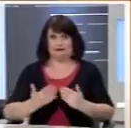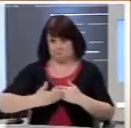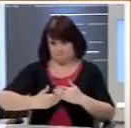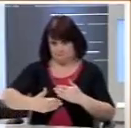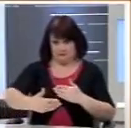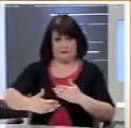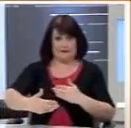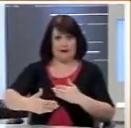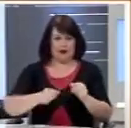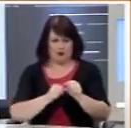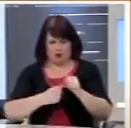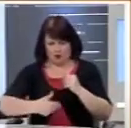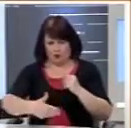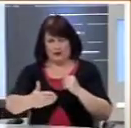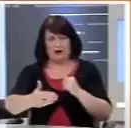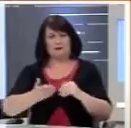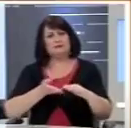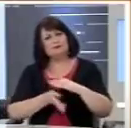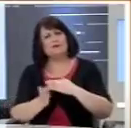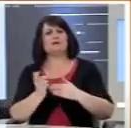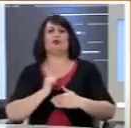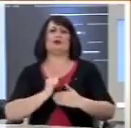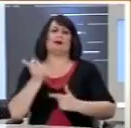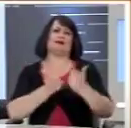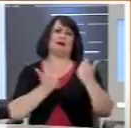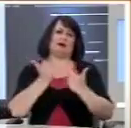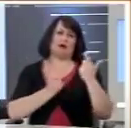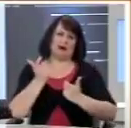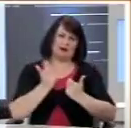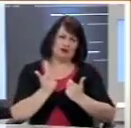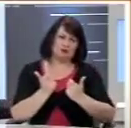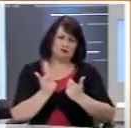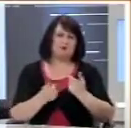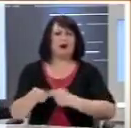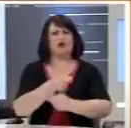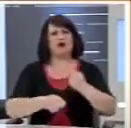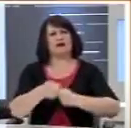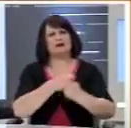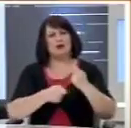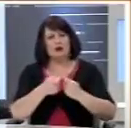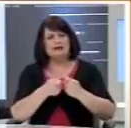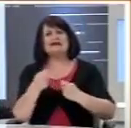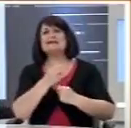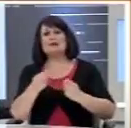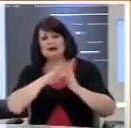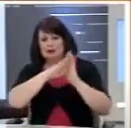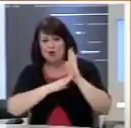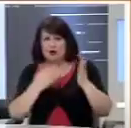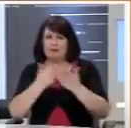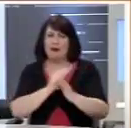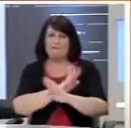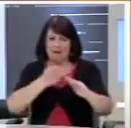πρόθεσμα είναι η έξοδος στις αγορές και άρα η έξοδος από το πρόγραμμα και η μείωση